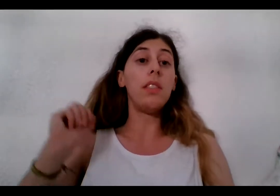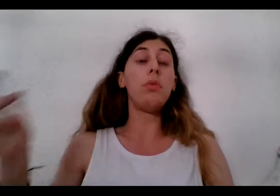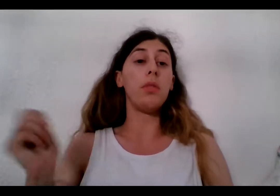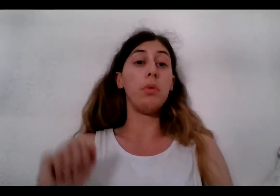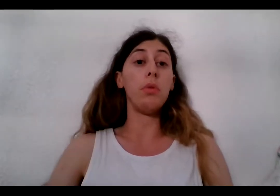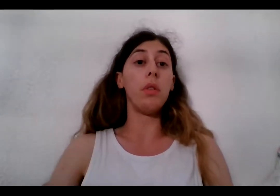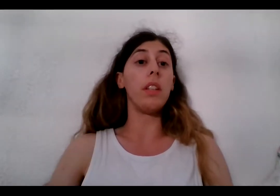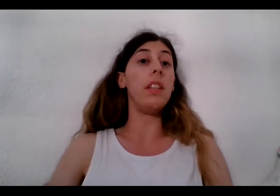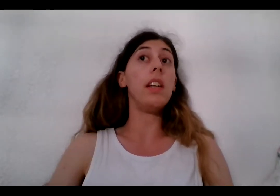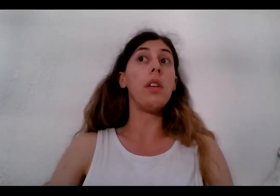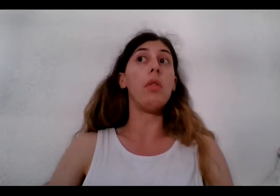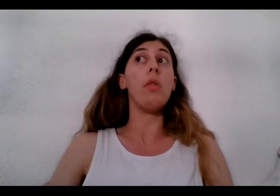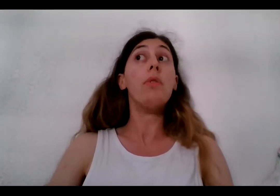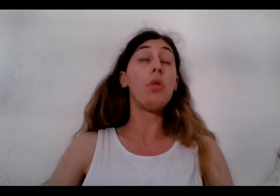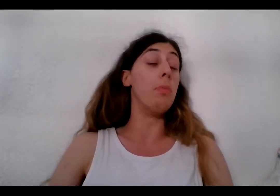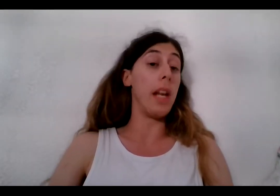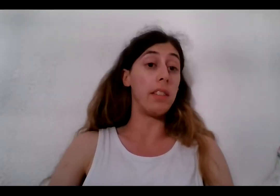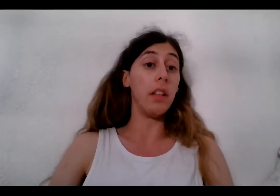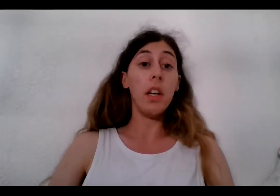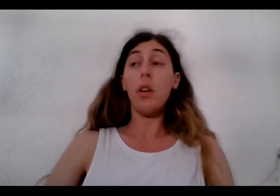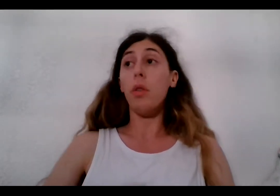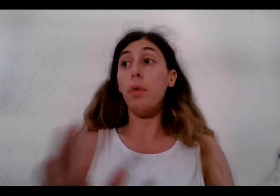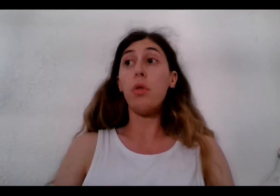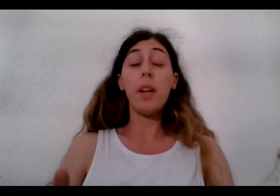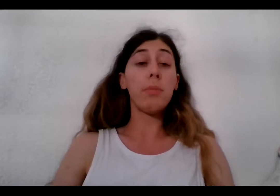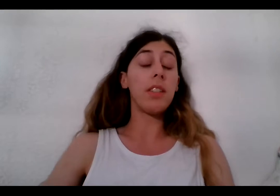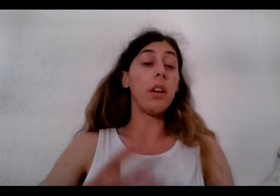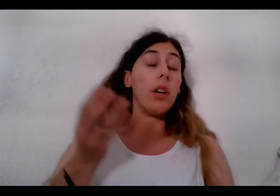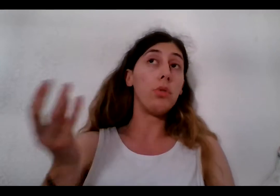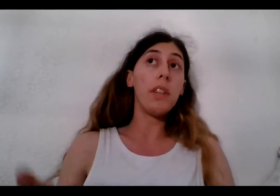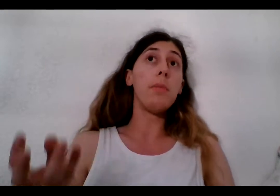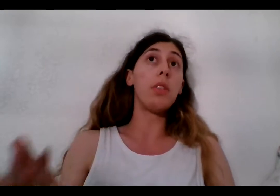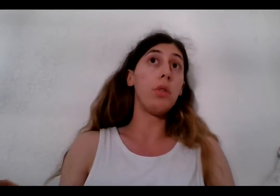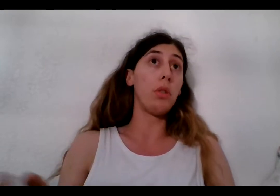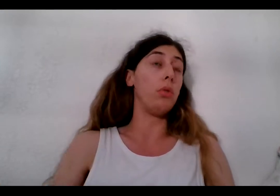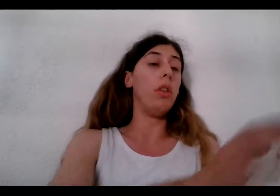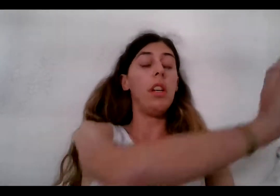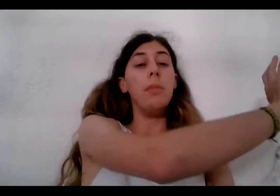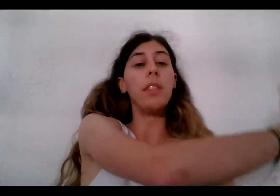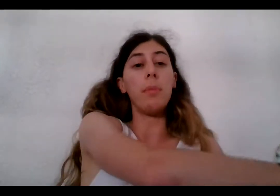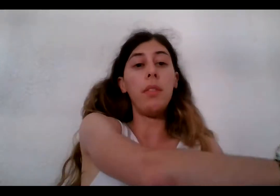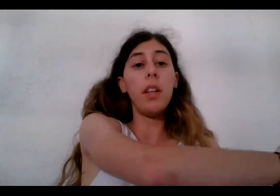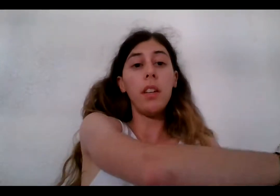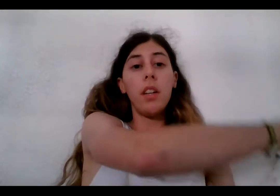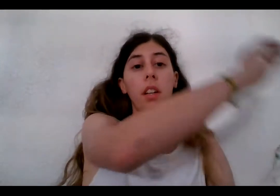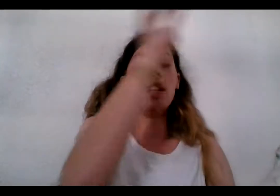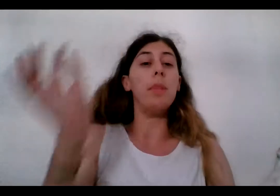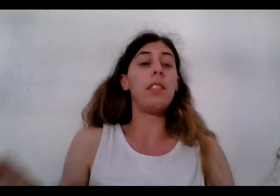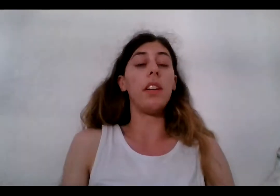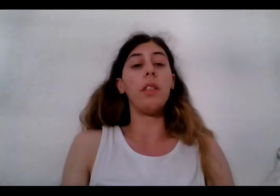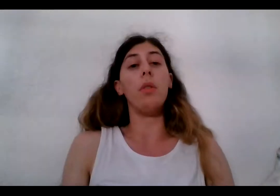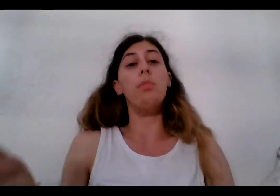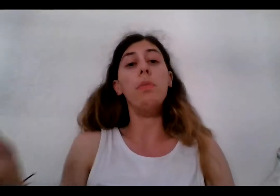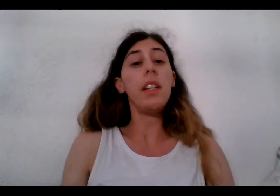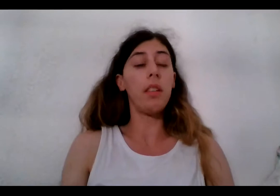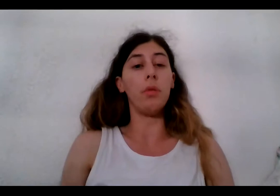cette situation qui est fort complexe. Fort complexe parce qu'il y a un troisième acteur, donc les médecins privés, les